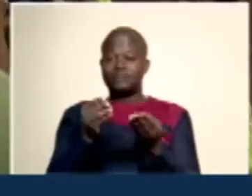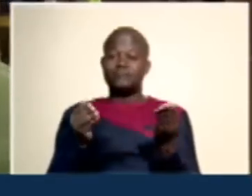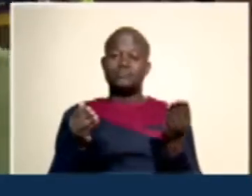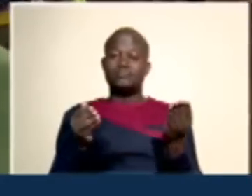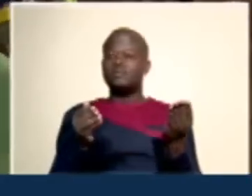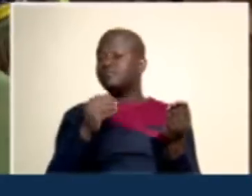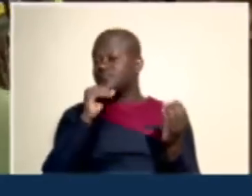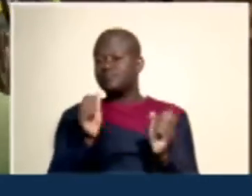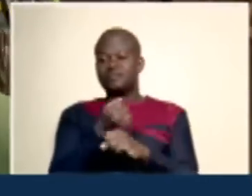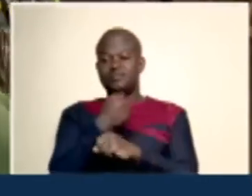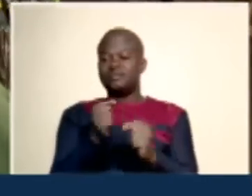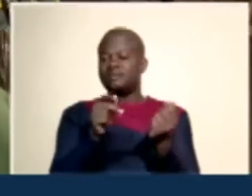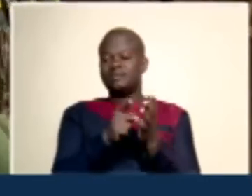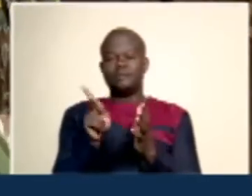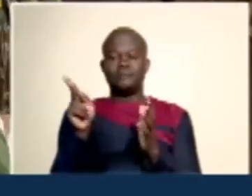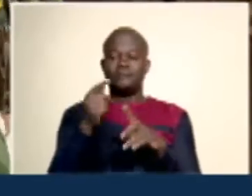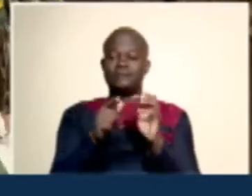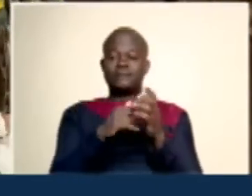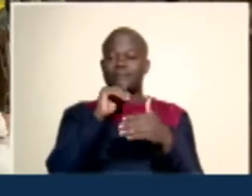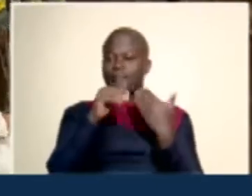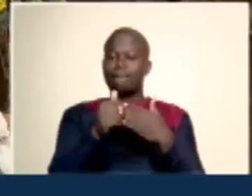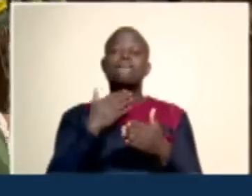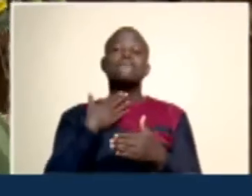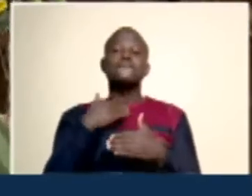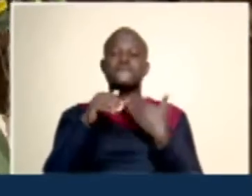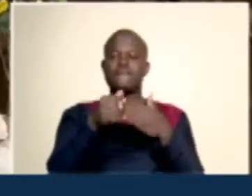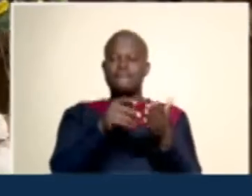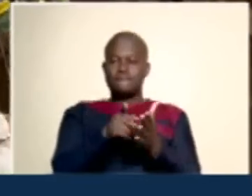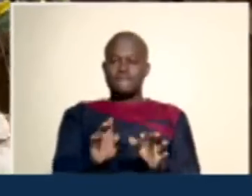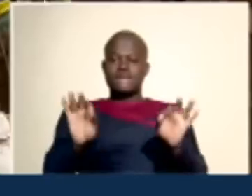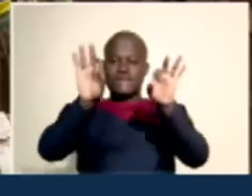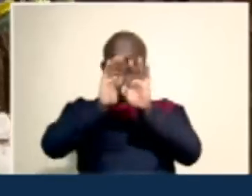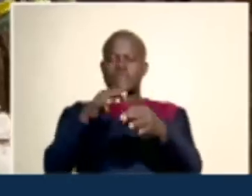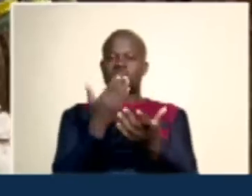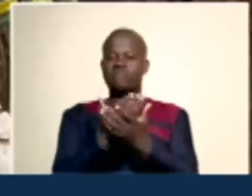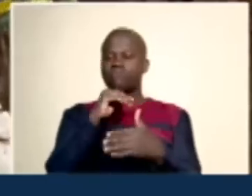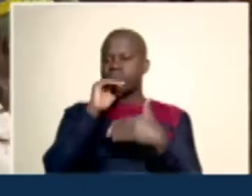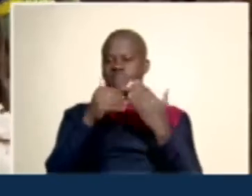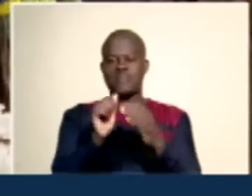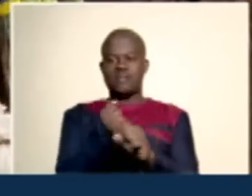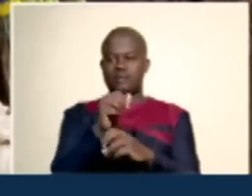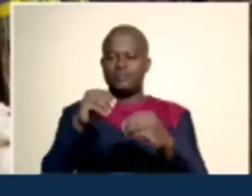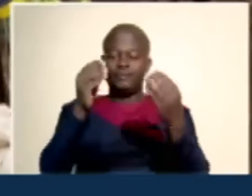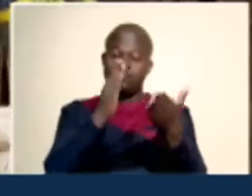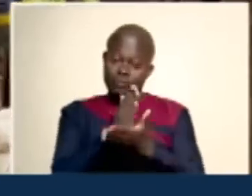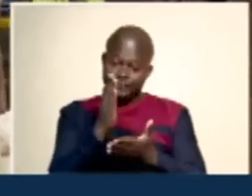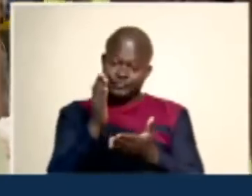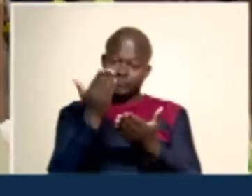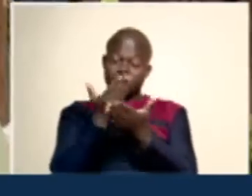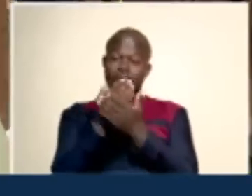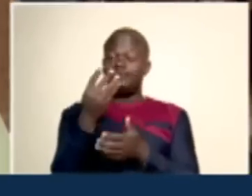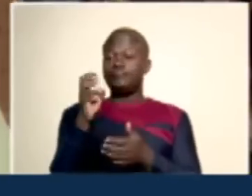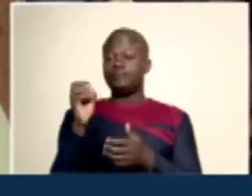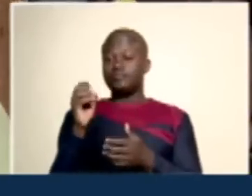gutya ntago yatinyuka kubigura kandi ubwo yashaka kubigura igiciro wa mwaka ntago ari cyo yagoha sibyo ushobora kumwaka